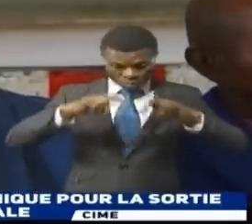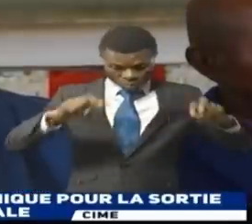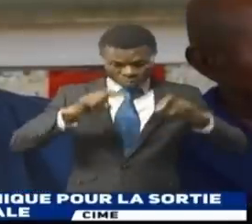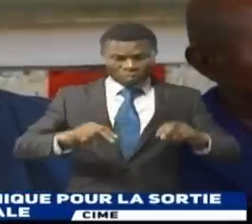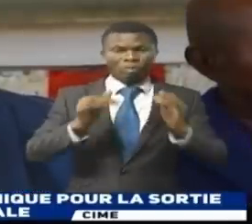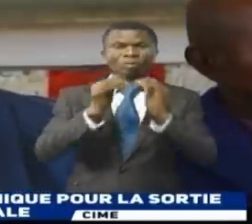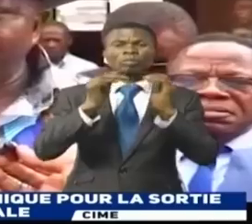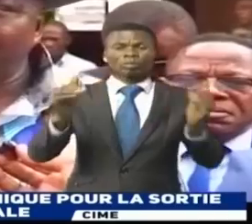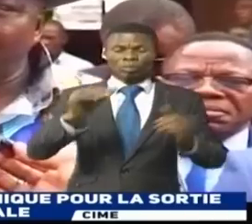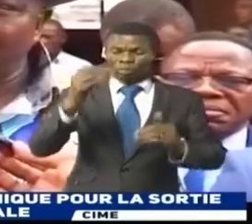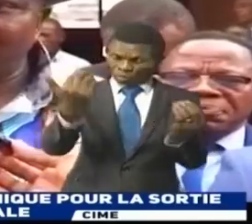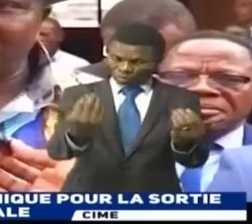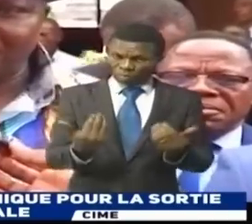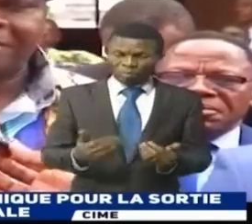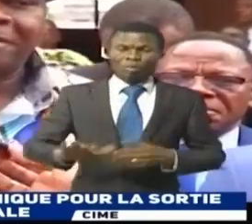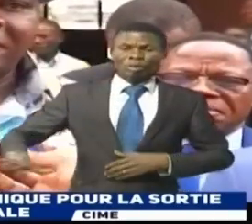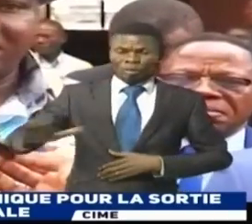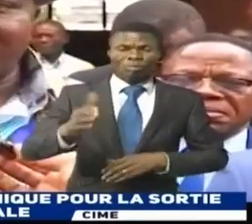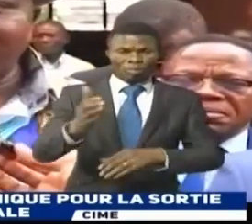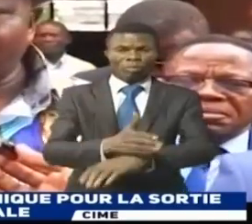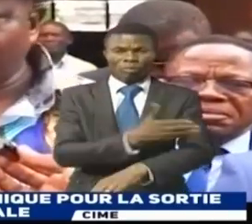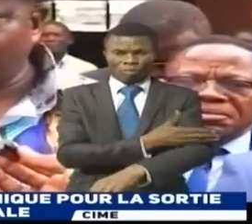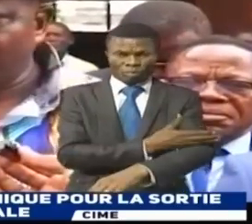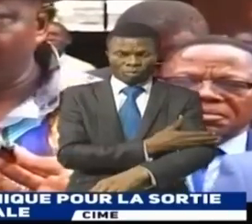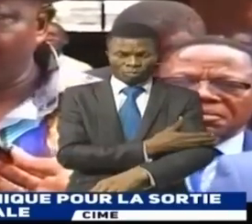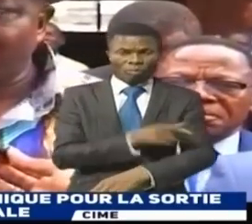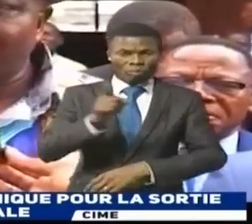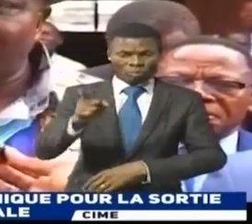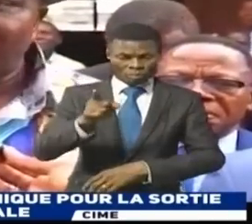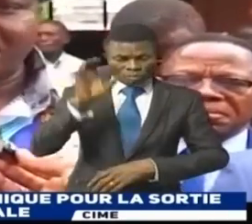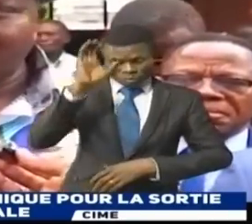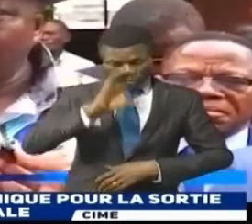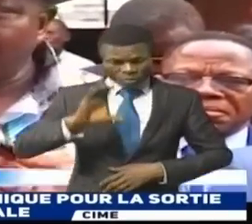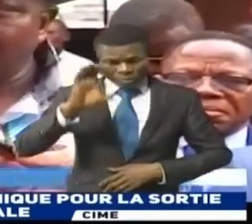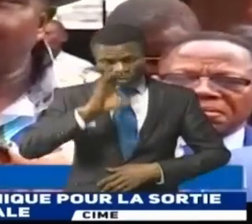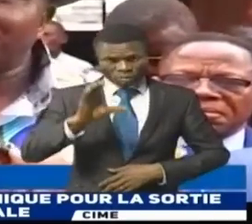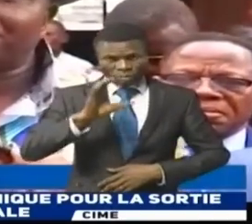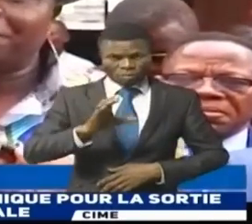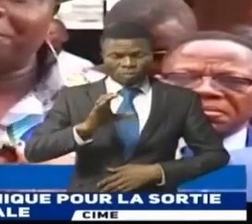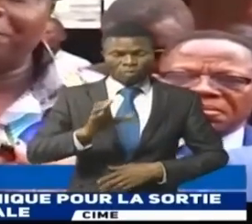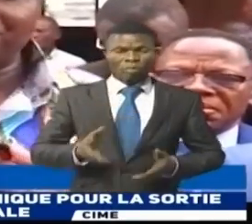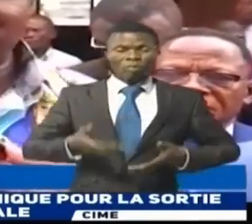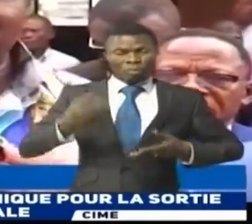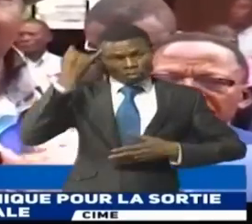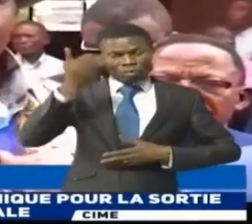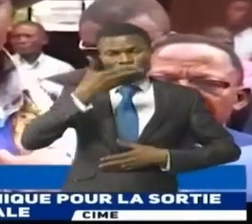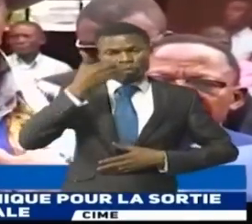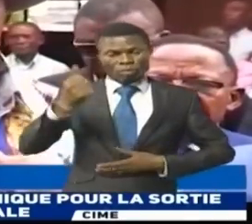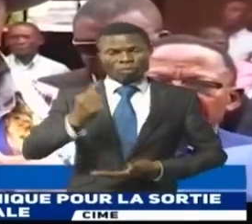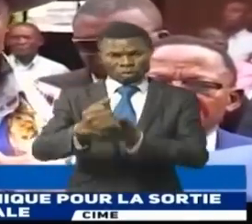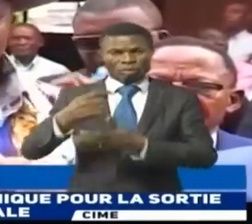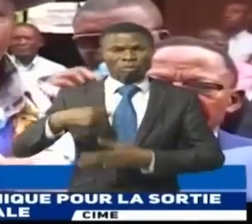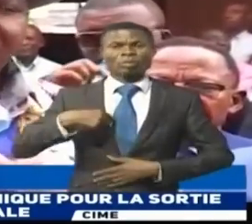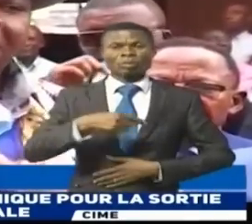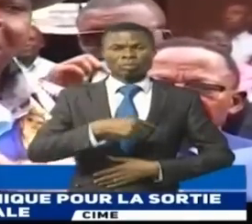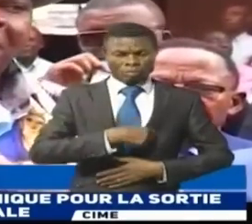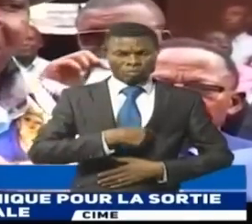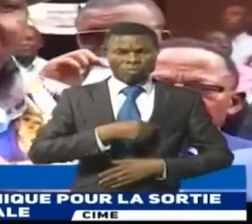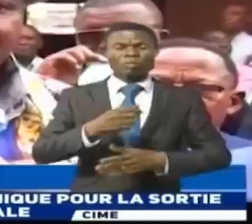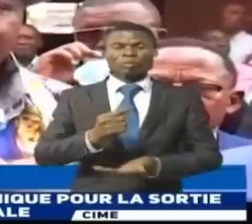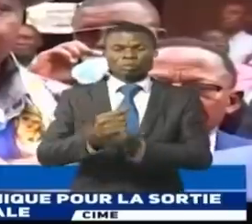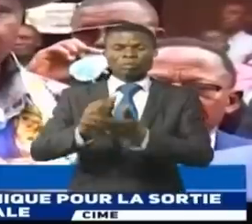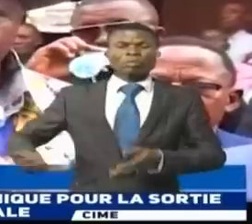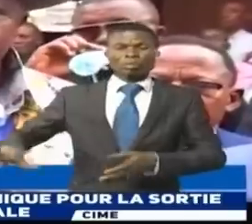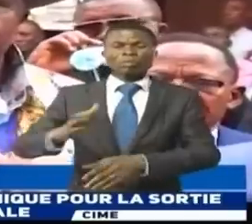paix. Ils veulent que le pays avance et ils sont en train de chercher des bonnes propositions pouvant nous amener à faire avancer le